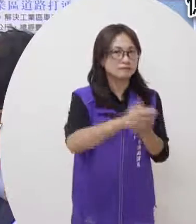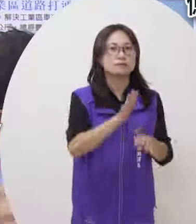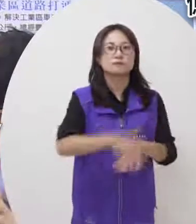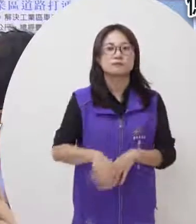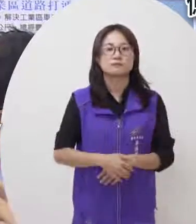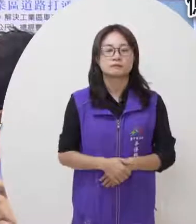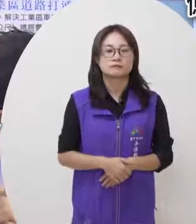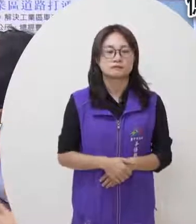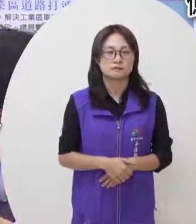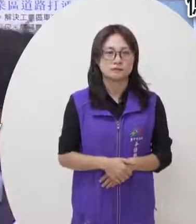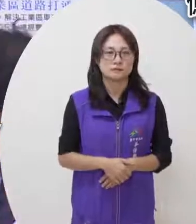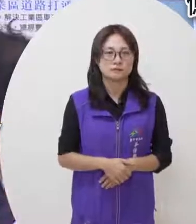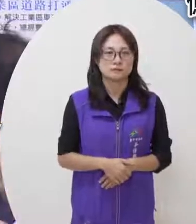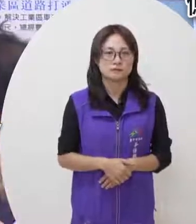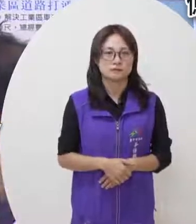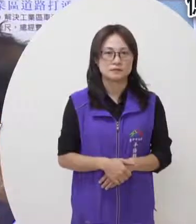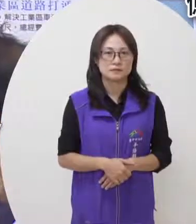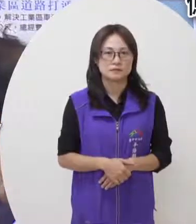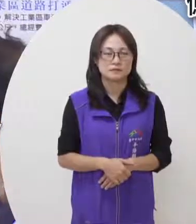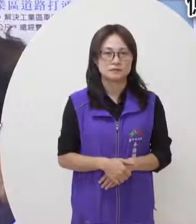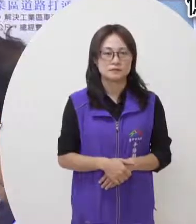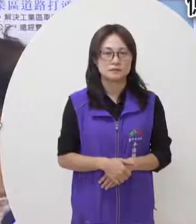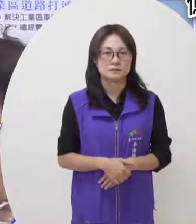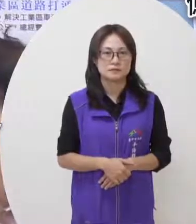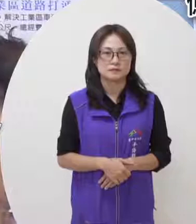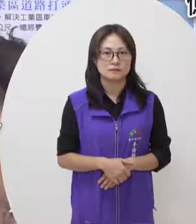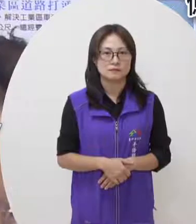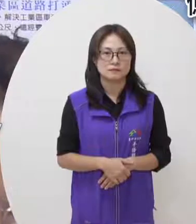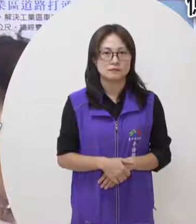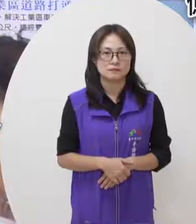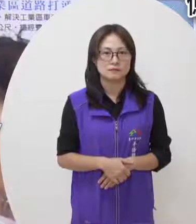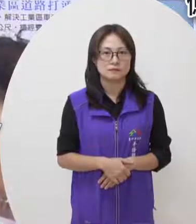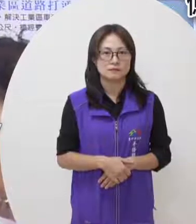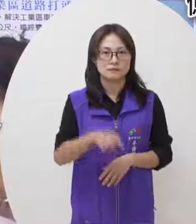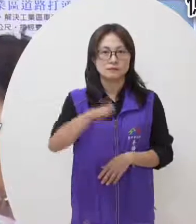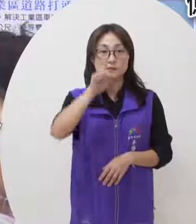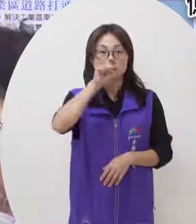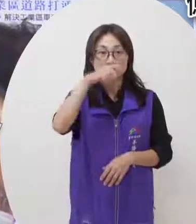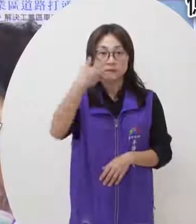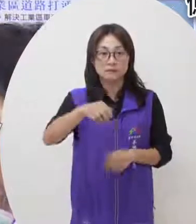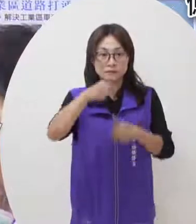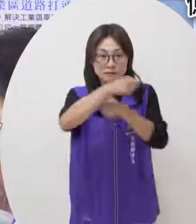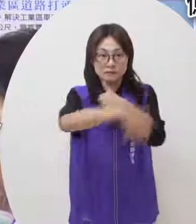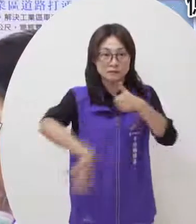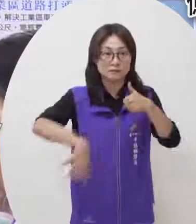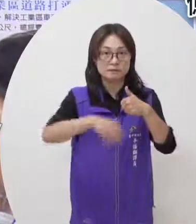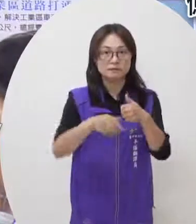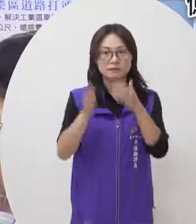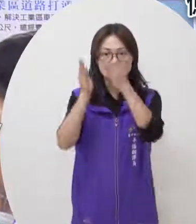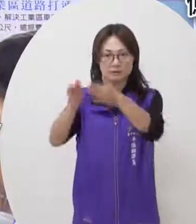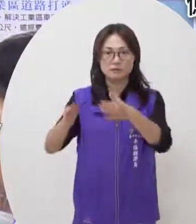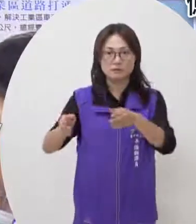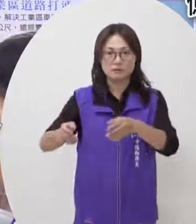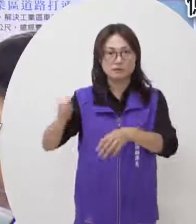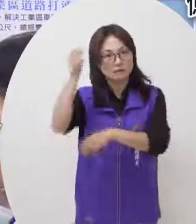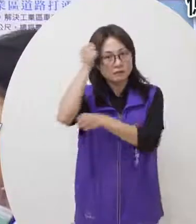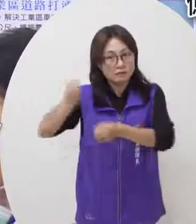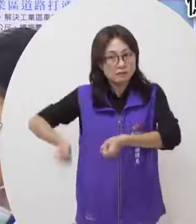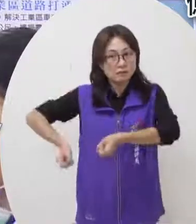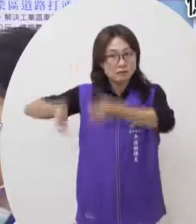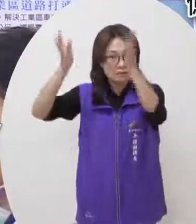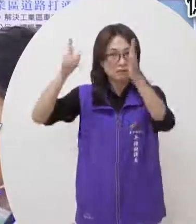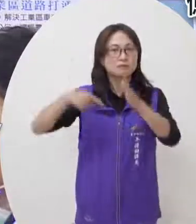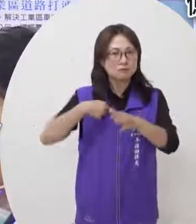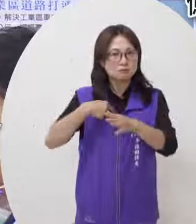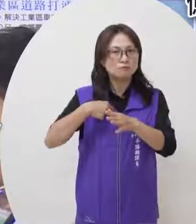随时跟水利局来接洽。那我们整个污水系统大楼的部分不会漏掉了，大楼部分可能大家